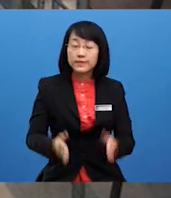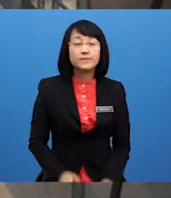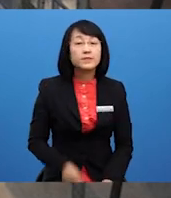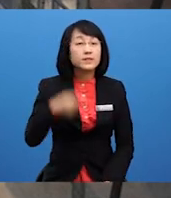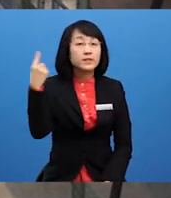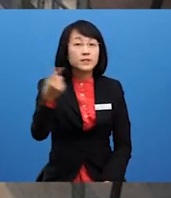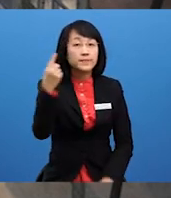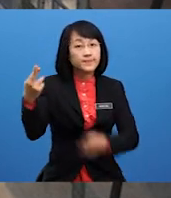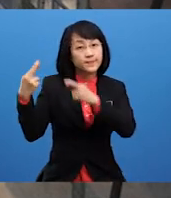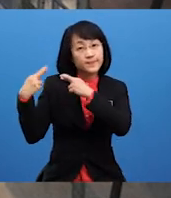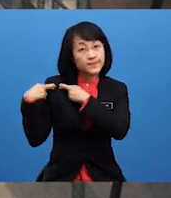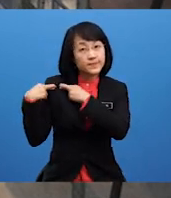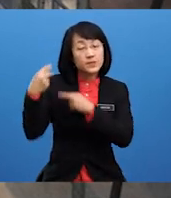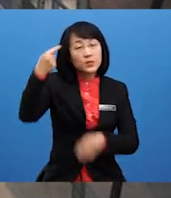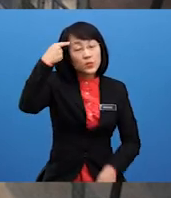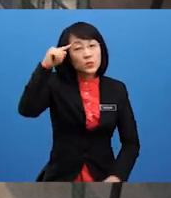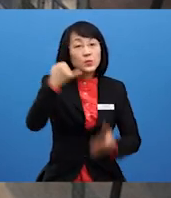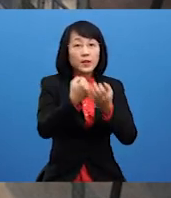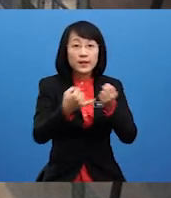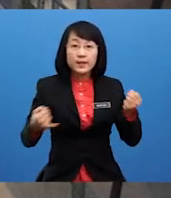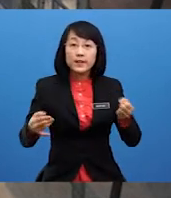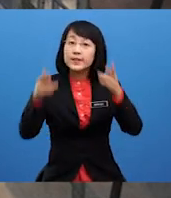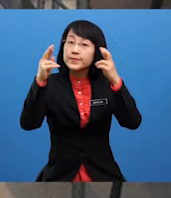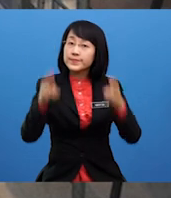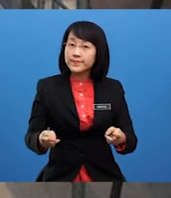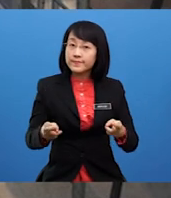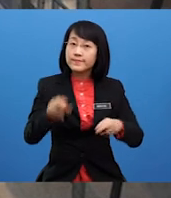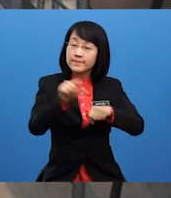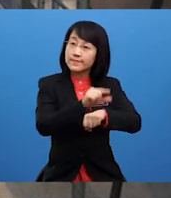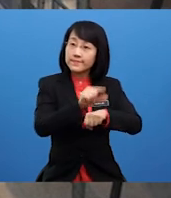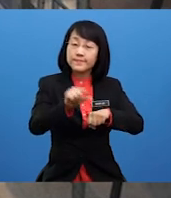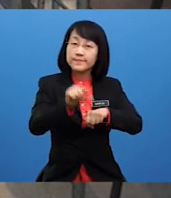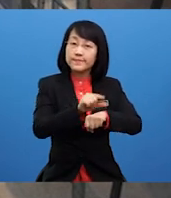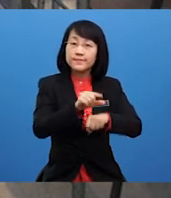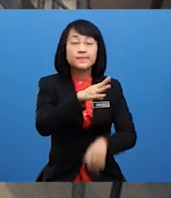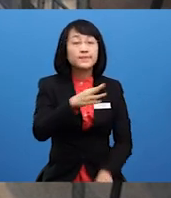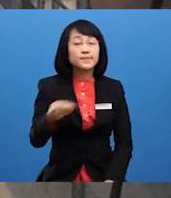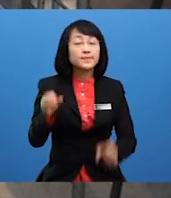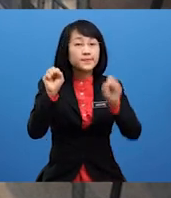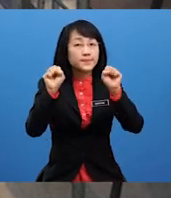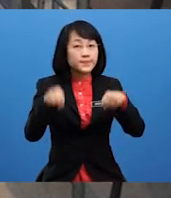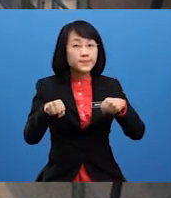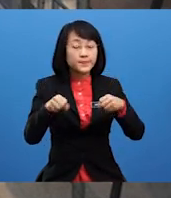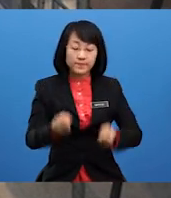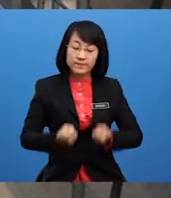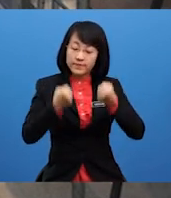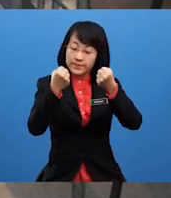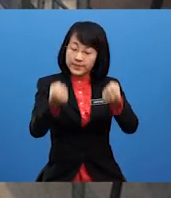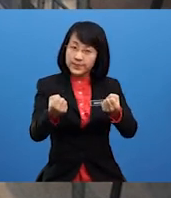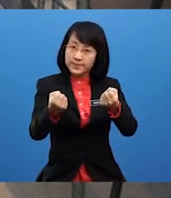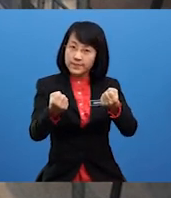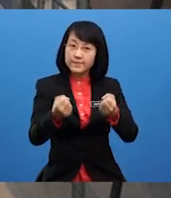sentiasa bertanggungjawab untuk melahirkan rakyat yang berguna dan mampu menyumbang